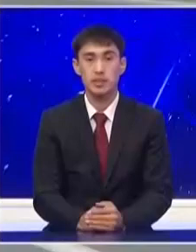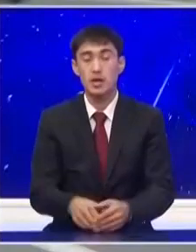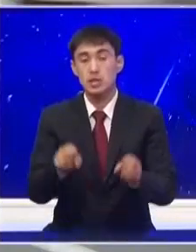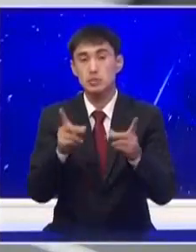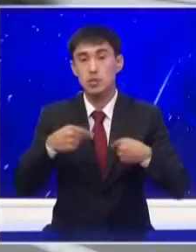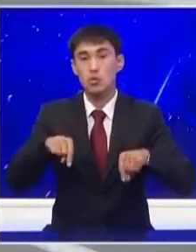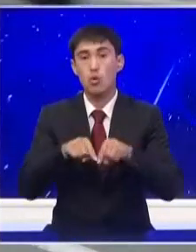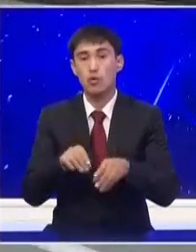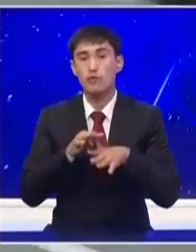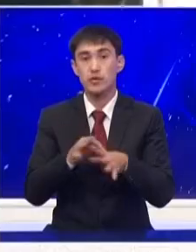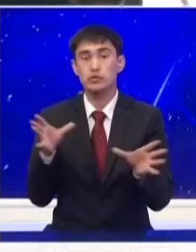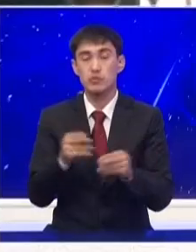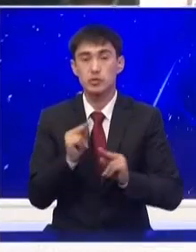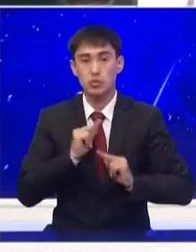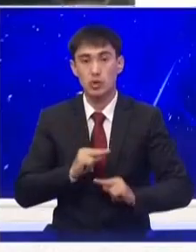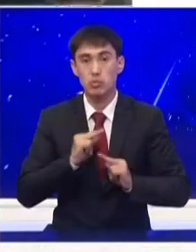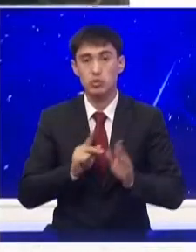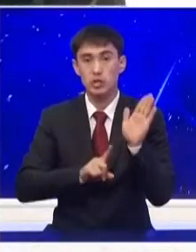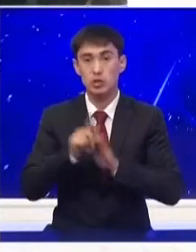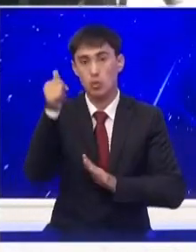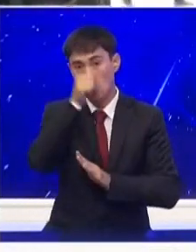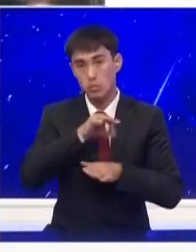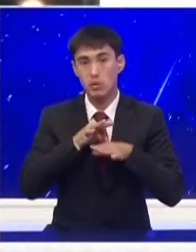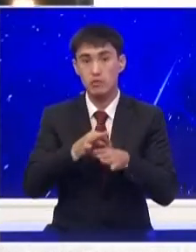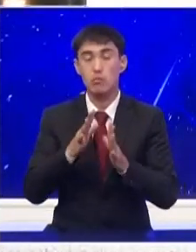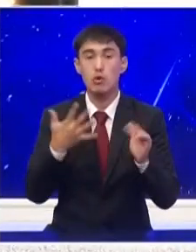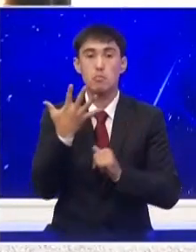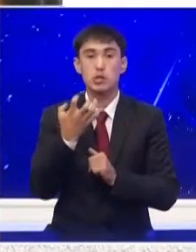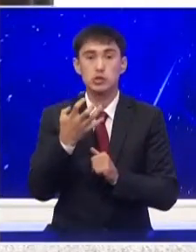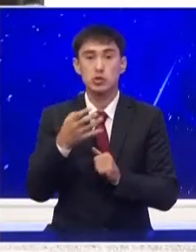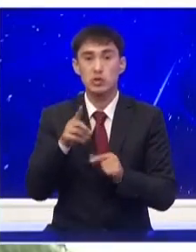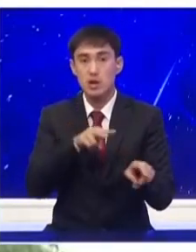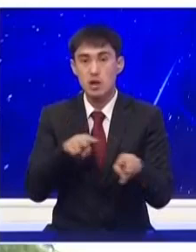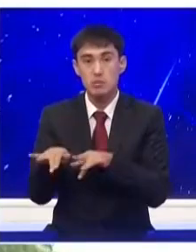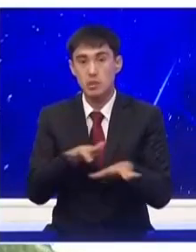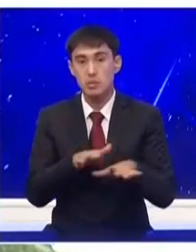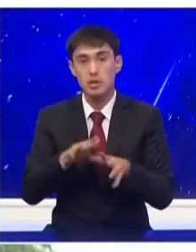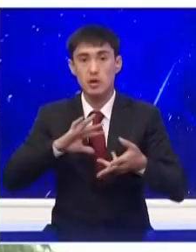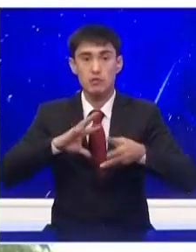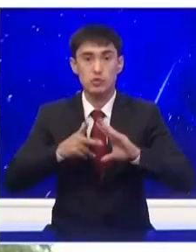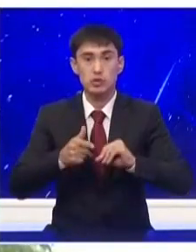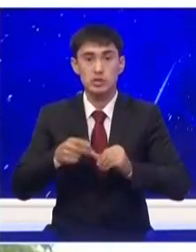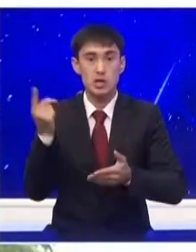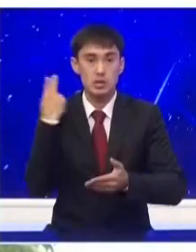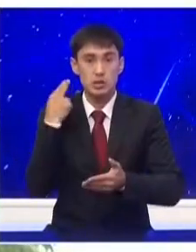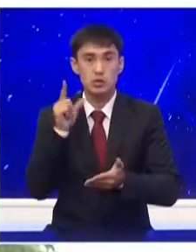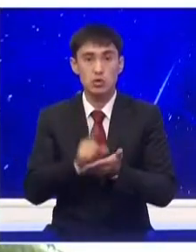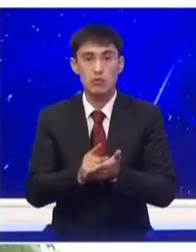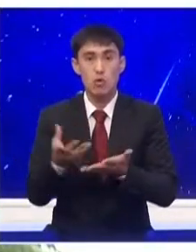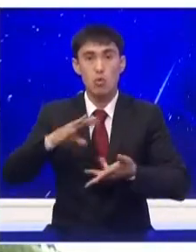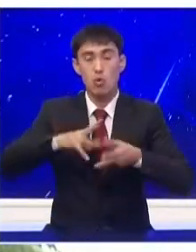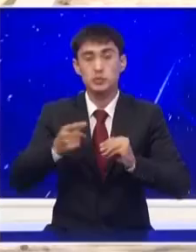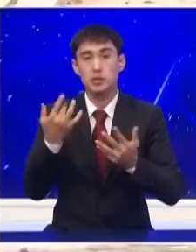Компетентные органы ведут совместную работу. С начала года проведено более 500 рейдовых мероприятий. В результате с должников с